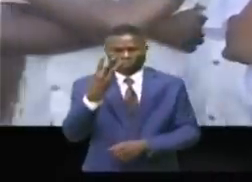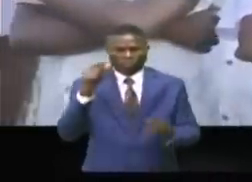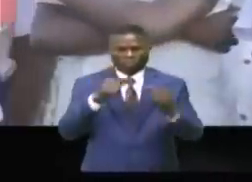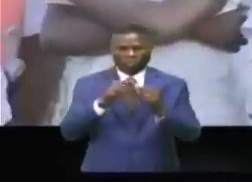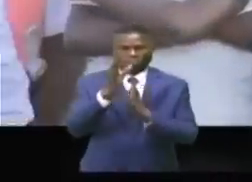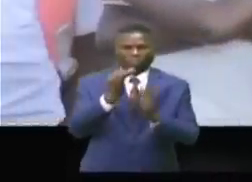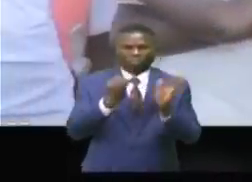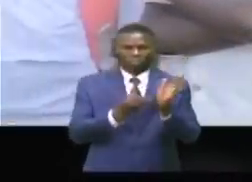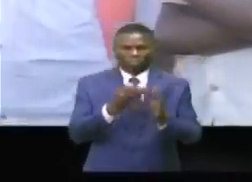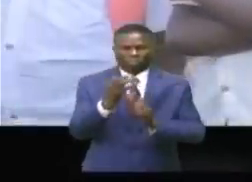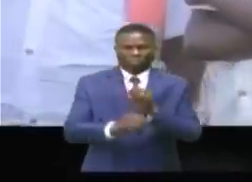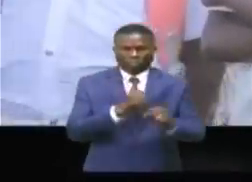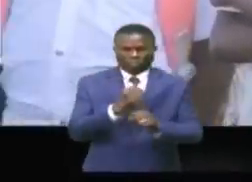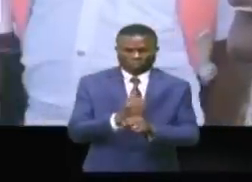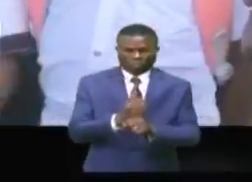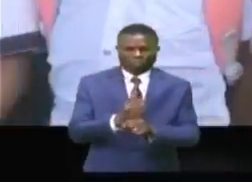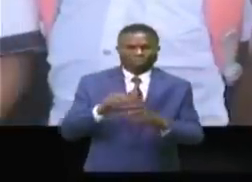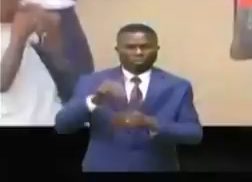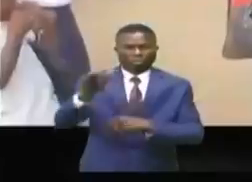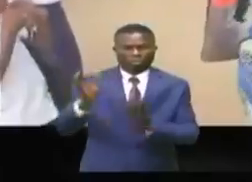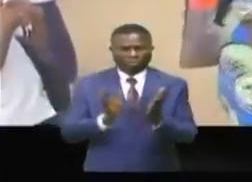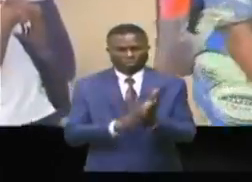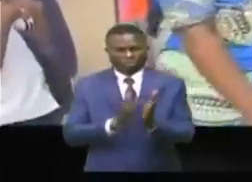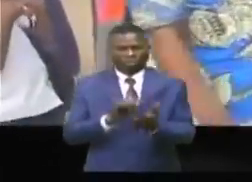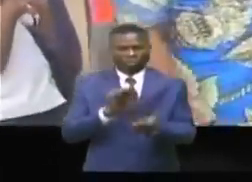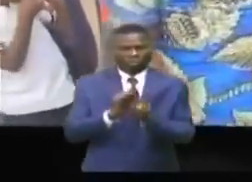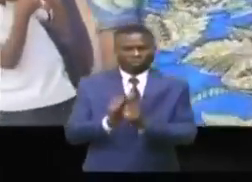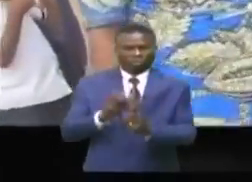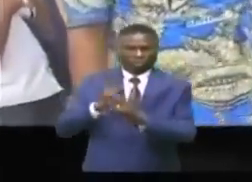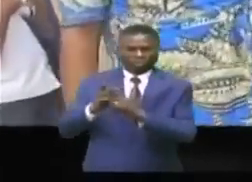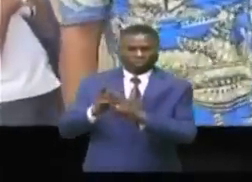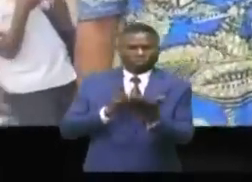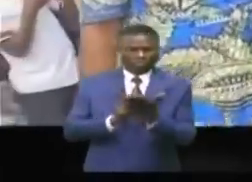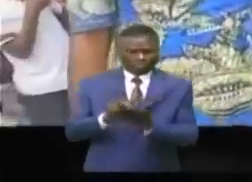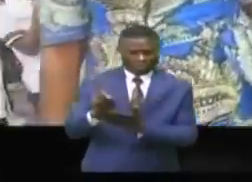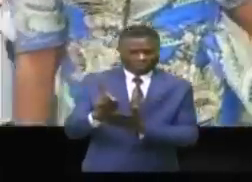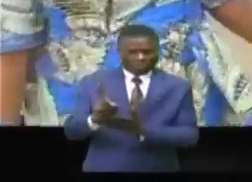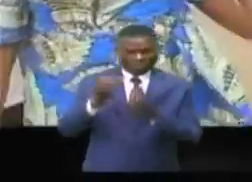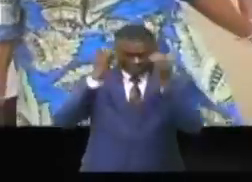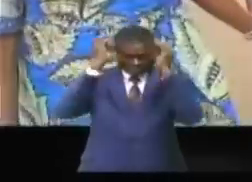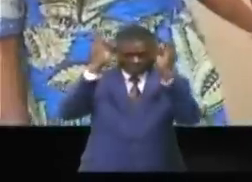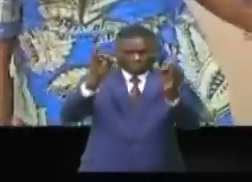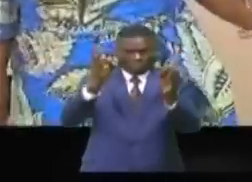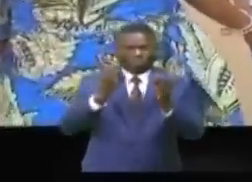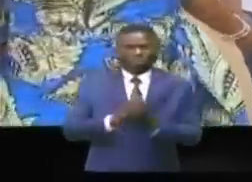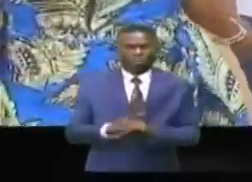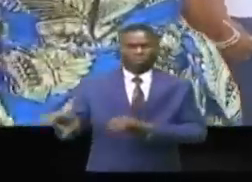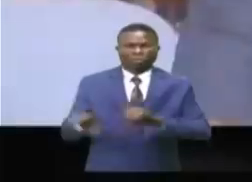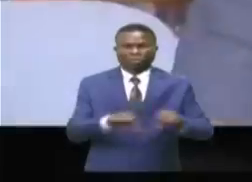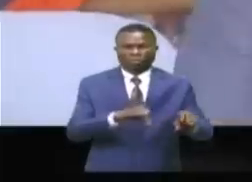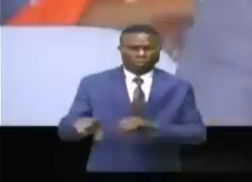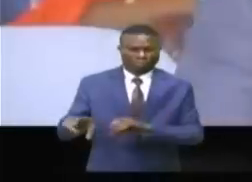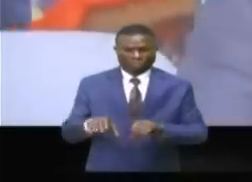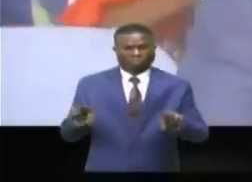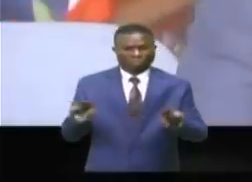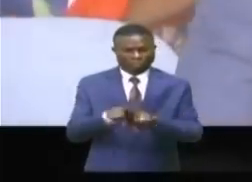17 ans. En dehors de l'école, question de garantir leurs droits à l'éducation. La cérémonie y relative a été présidée